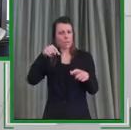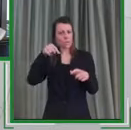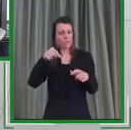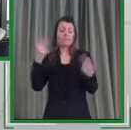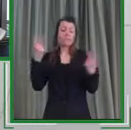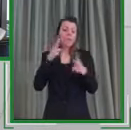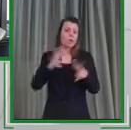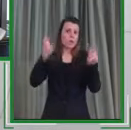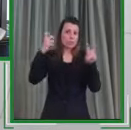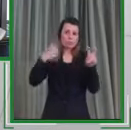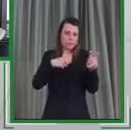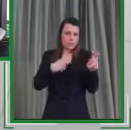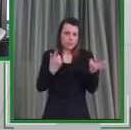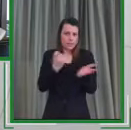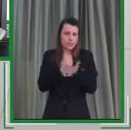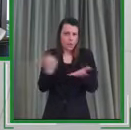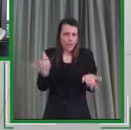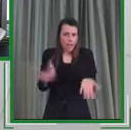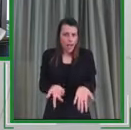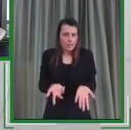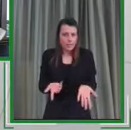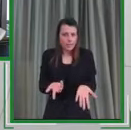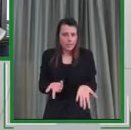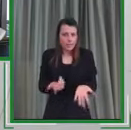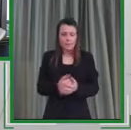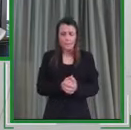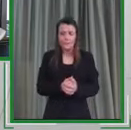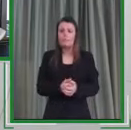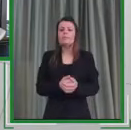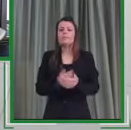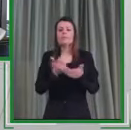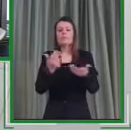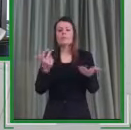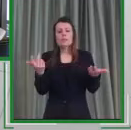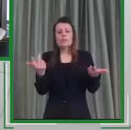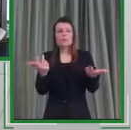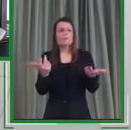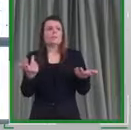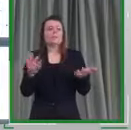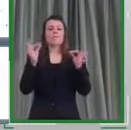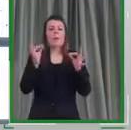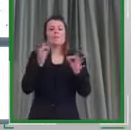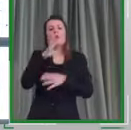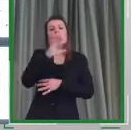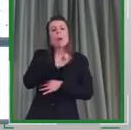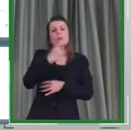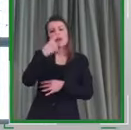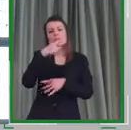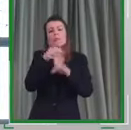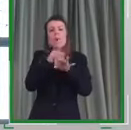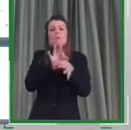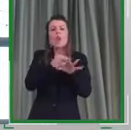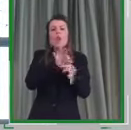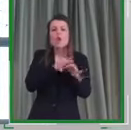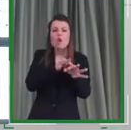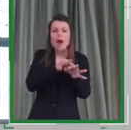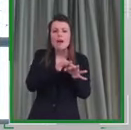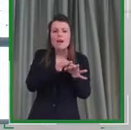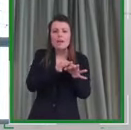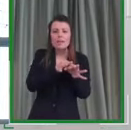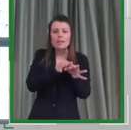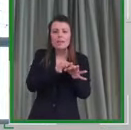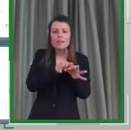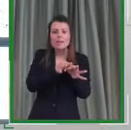perché si sa capire se quello molecolare se è in corso il